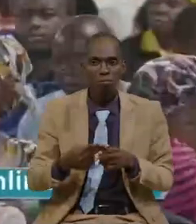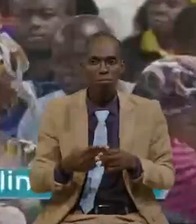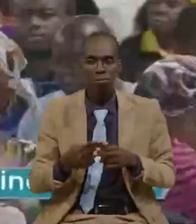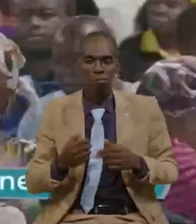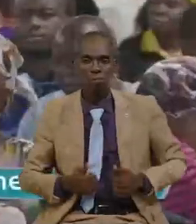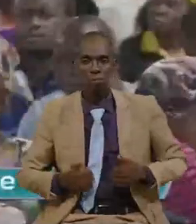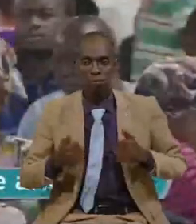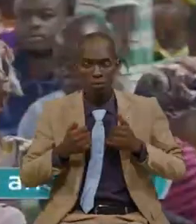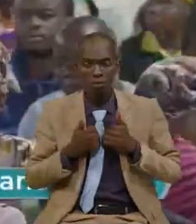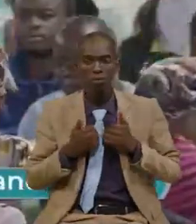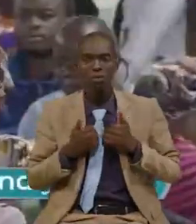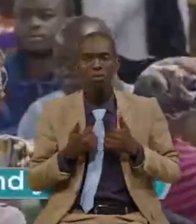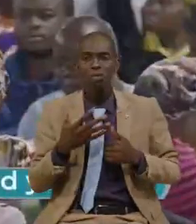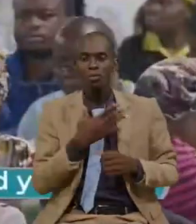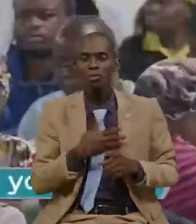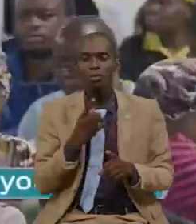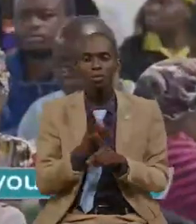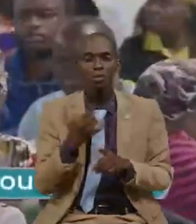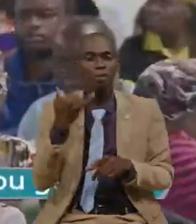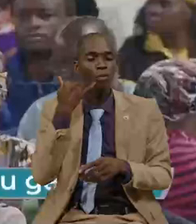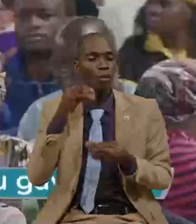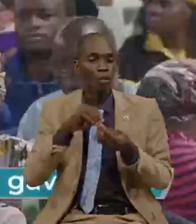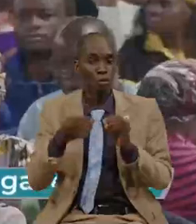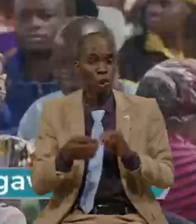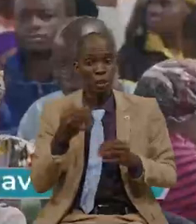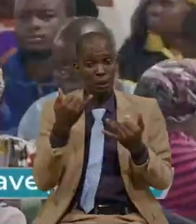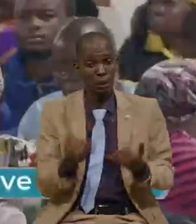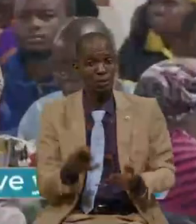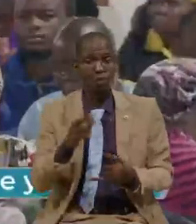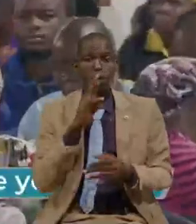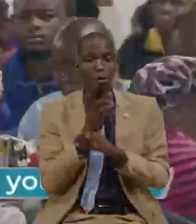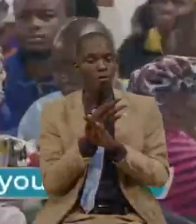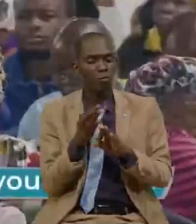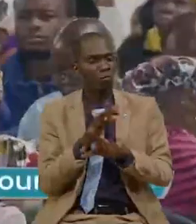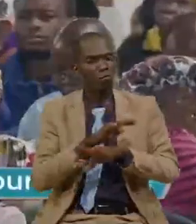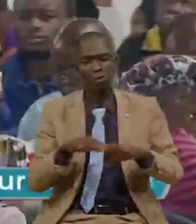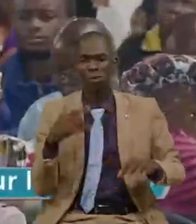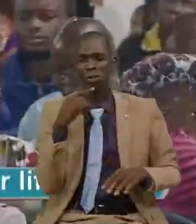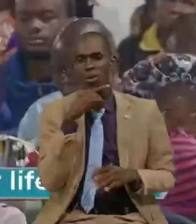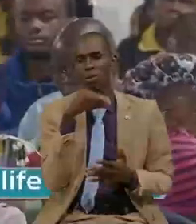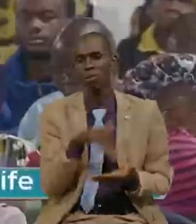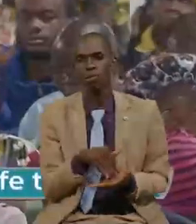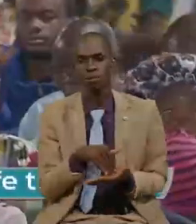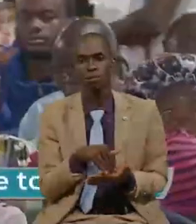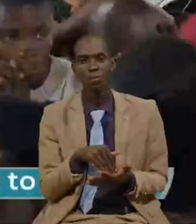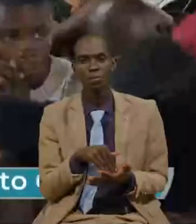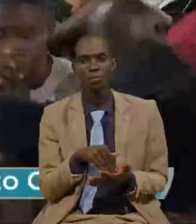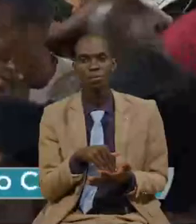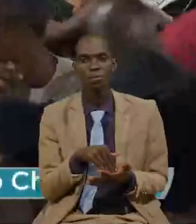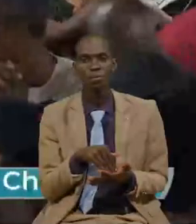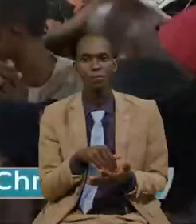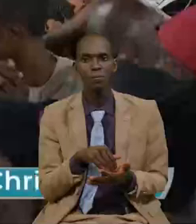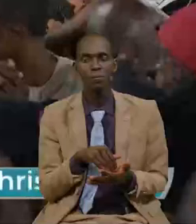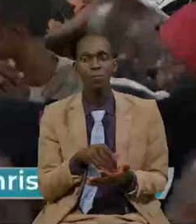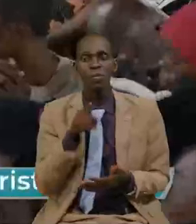correct, exact, et votre téléphone. Vous êtes maintenant franchi, ne mentez plus.